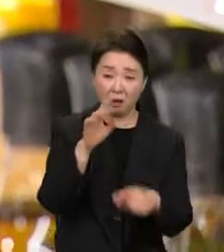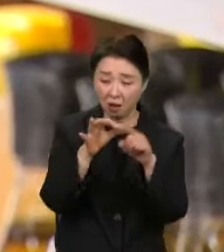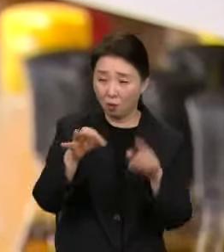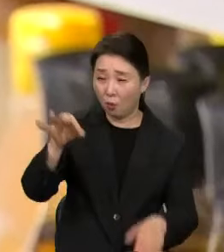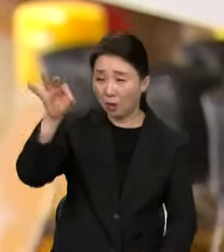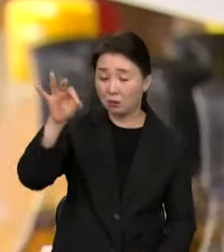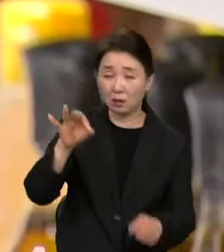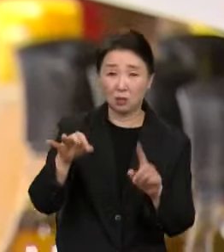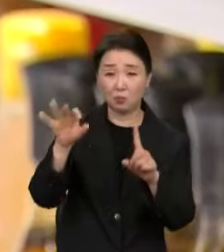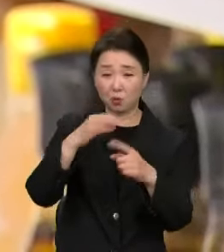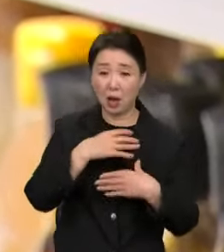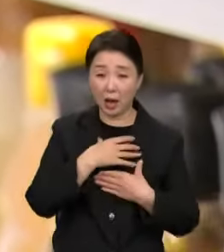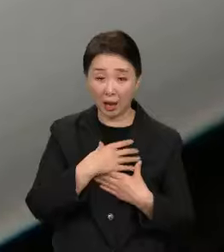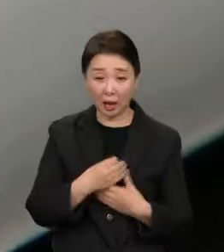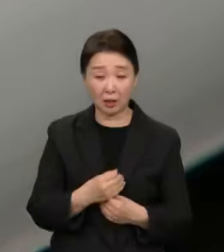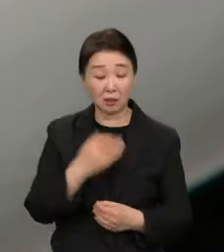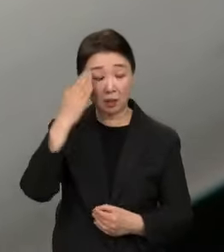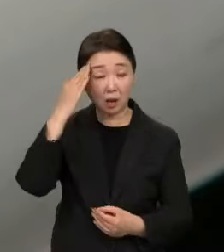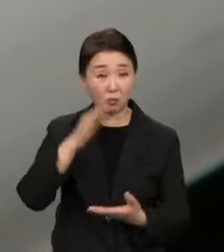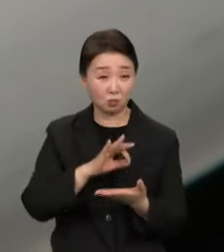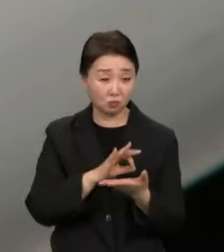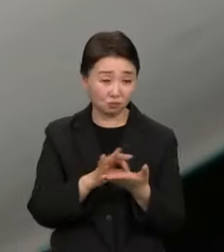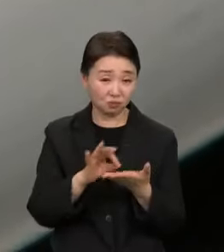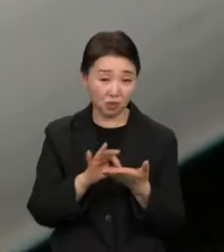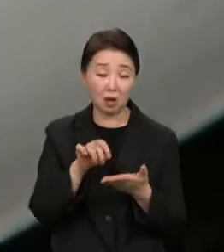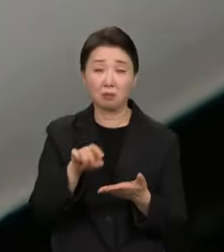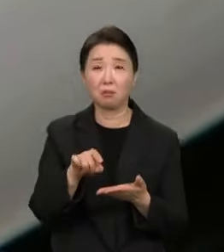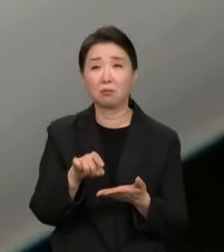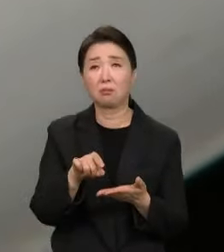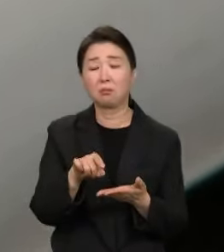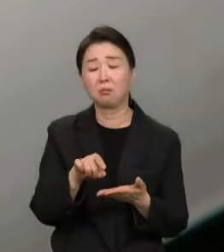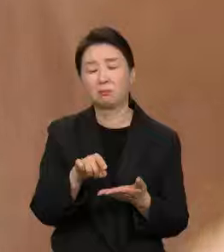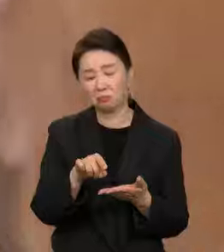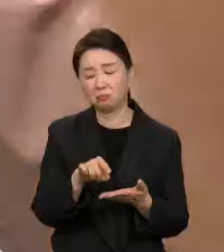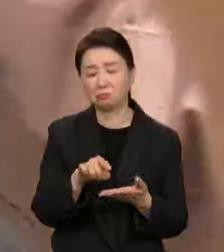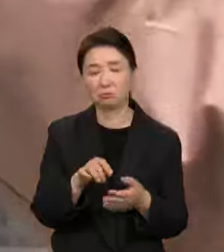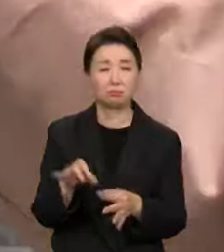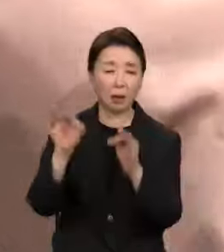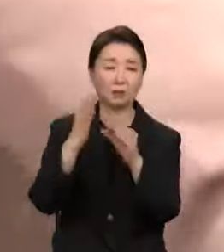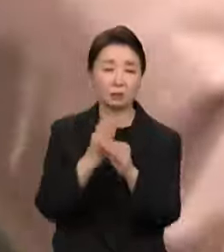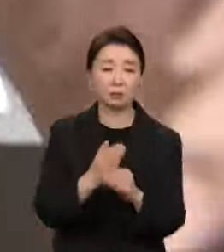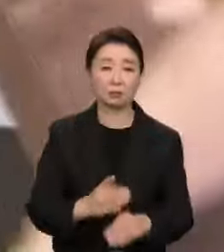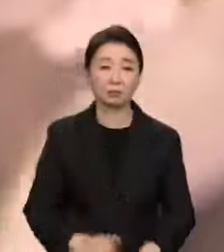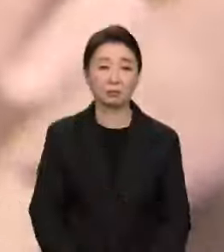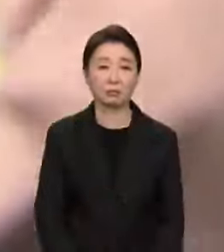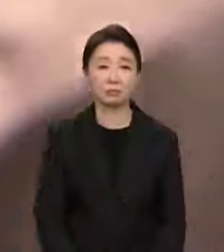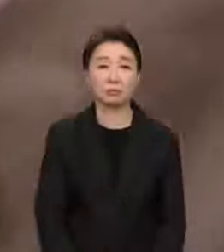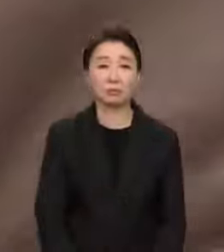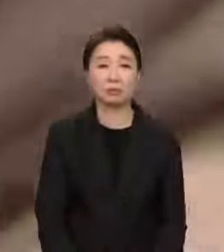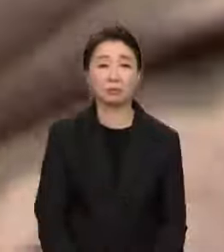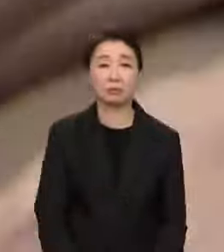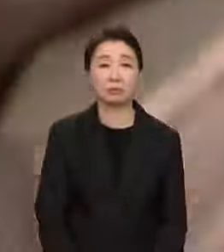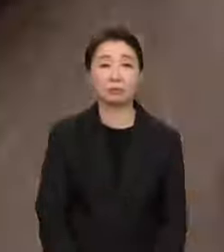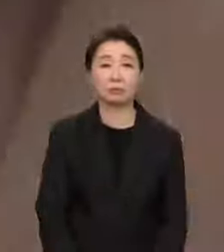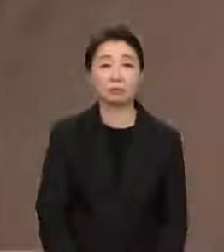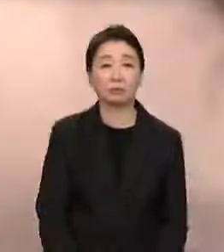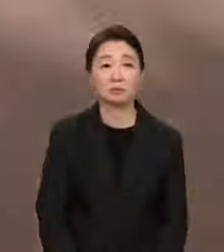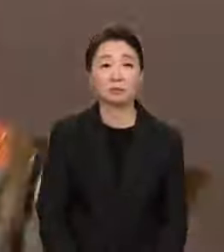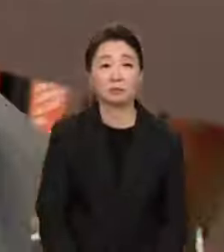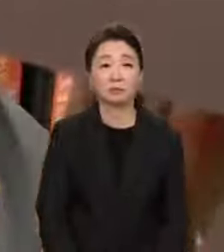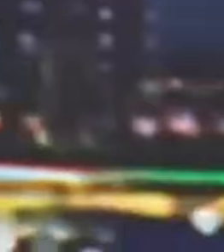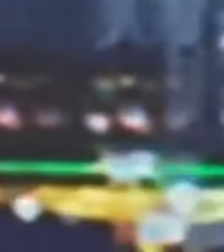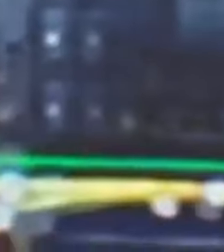1%대로 안정돼 가던 국내 소비자 물가까지 위협하고 있습니다. JTBC 정혜성입니다.